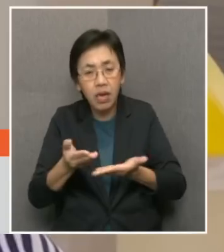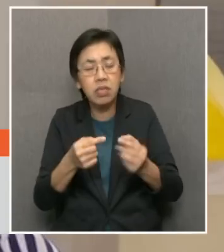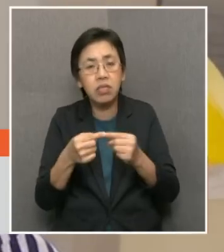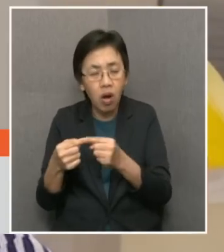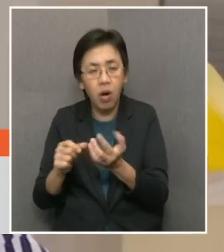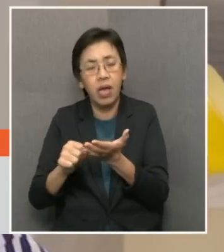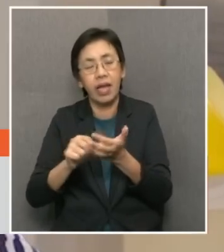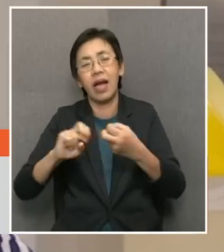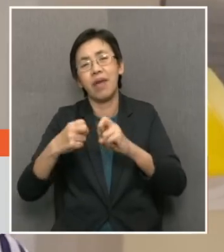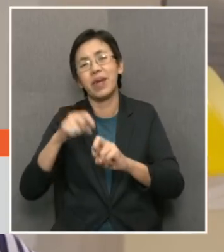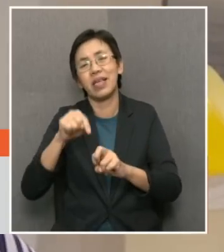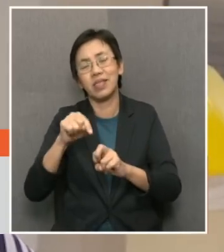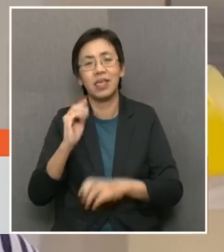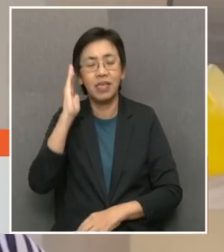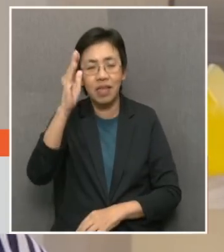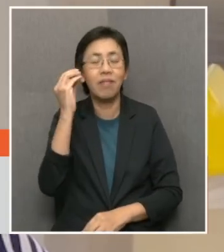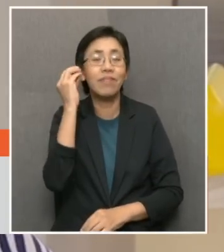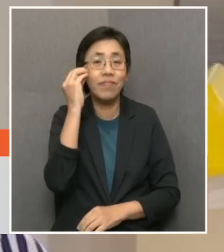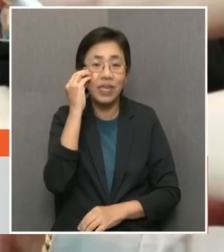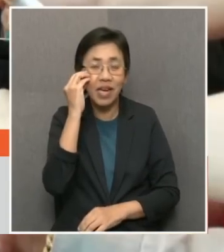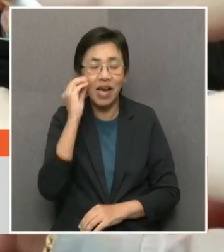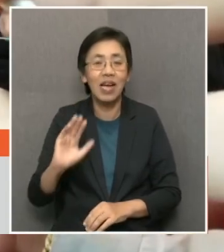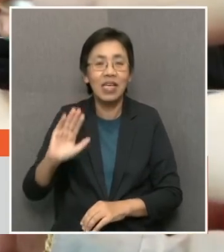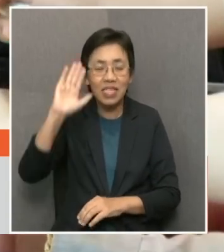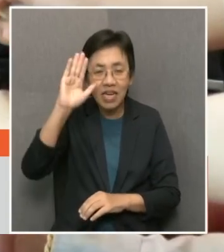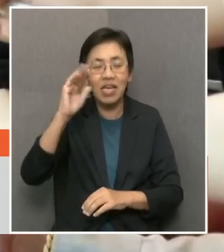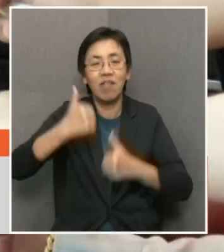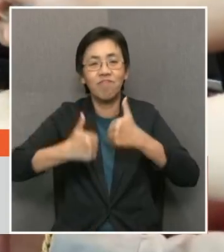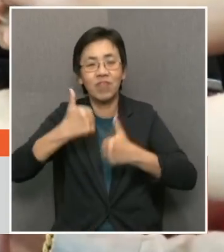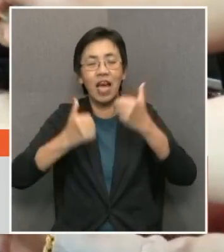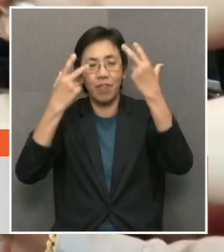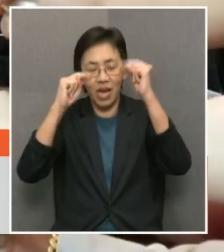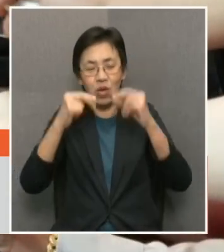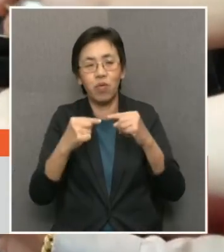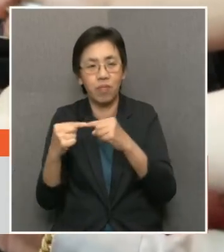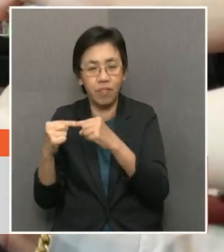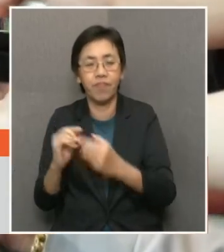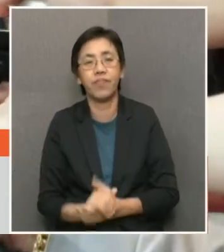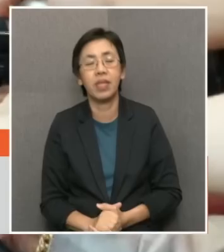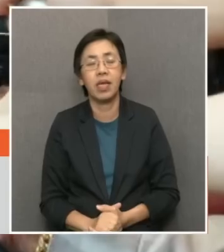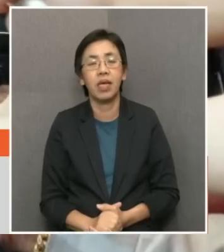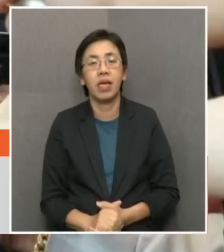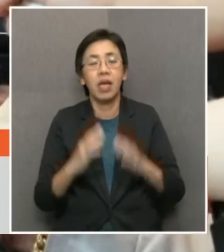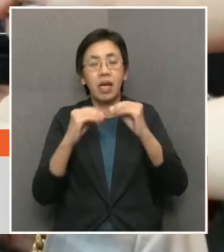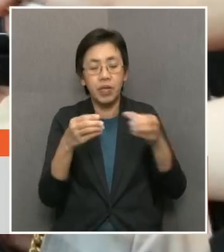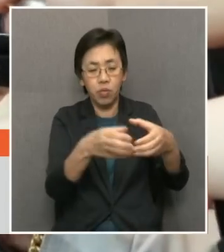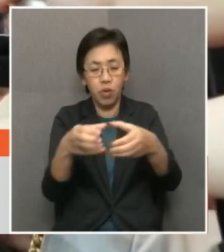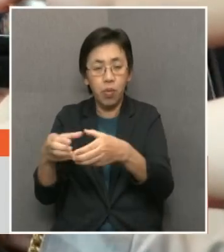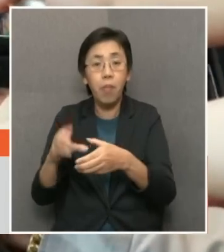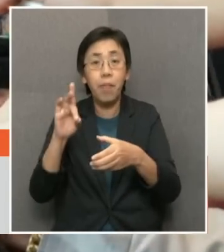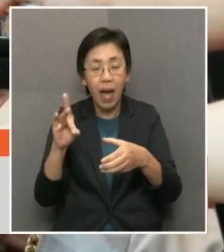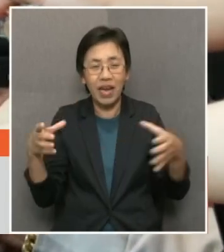ล็อคเตรียมให้นายพิธาชิงนายกรัฐมนตรีได้นั่นเองครับส่วนการประชุมร่วมกันของ 8พรรคร่วมขณะ